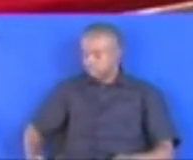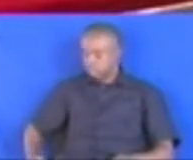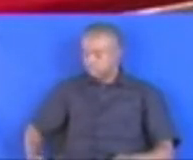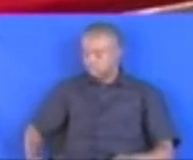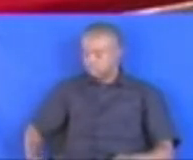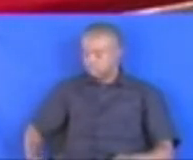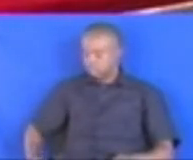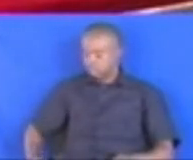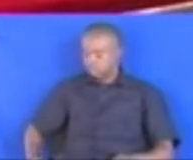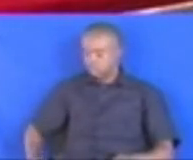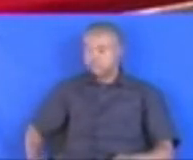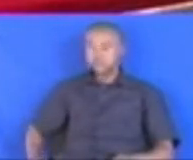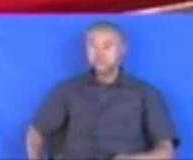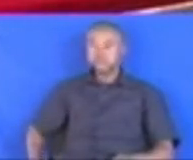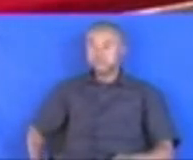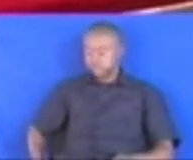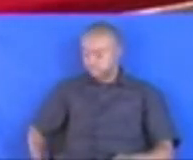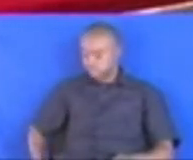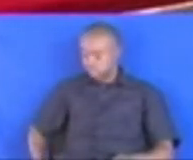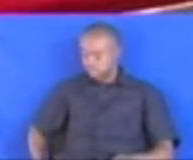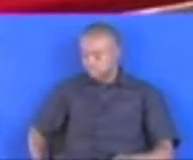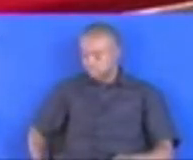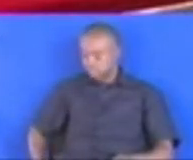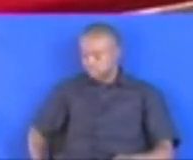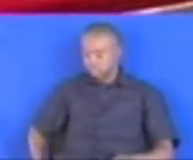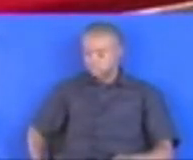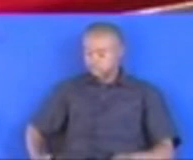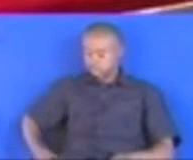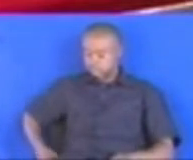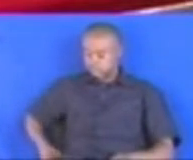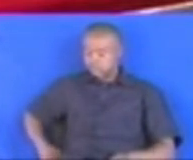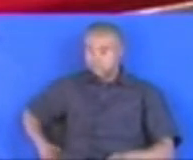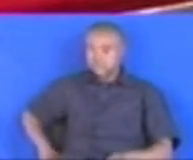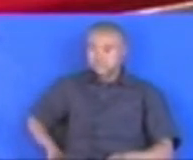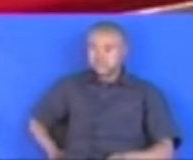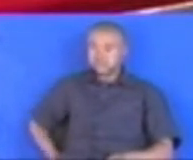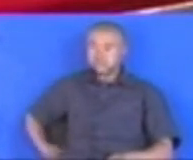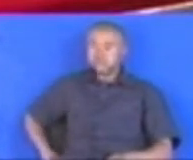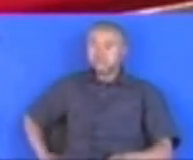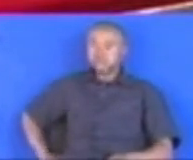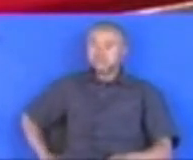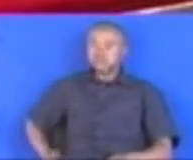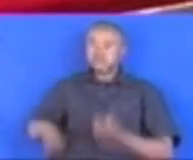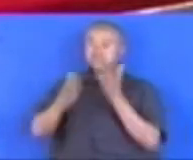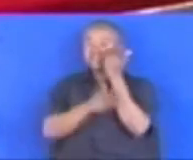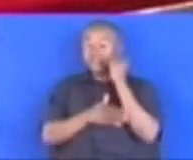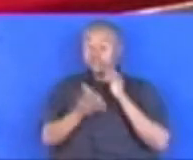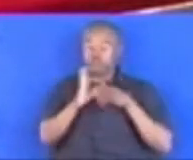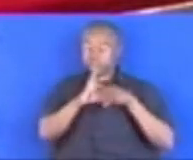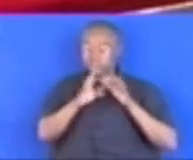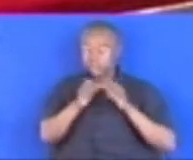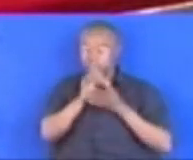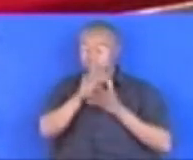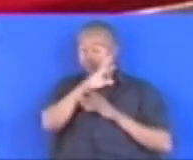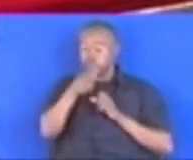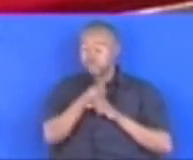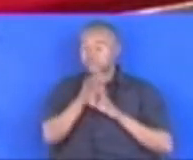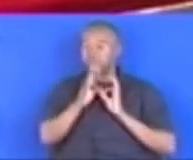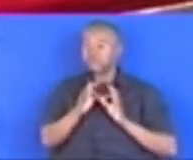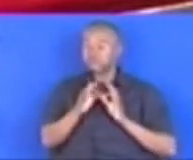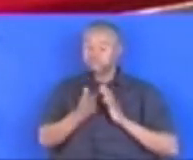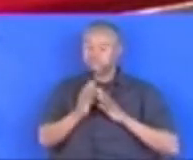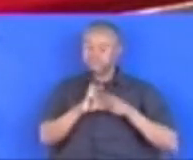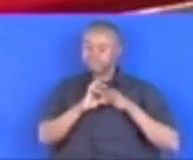ya COVID tumepambana vizuri kwa ushirikiano na wananchi na sekta zote na tumeweza kufanya kwa ufanisi